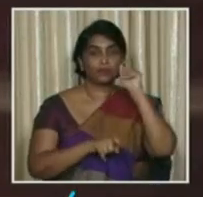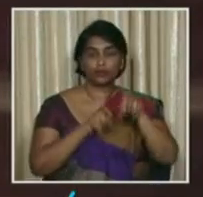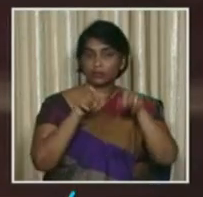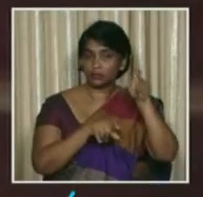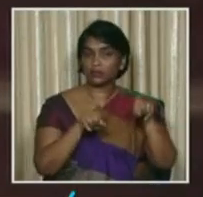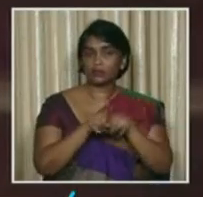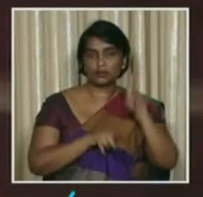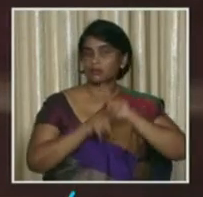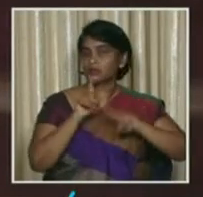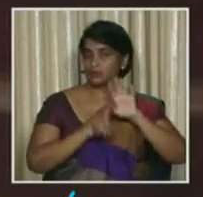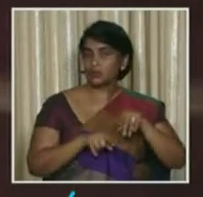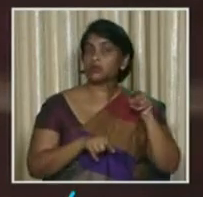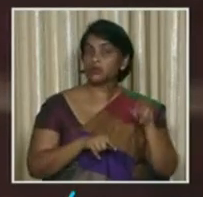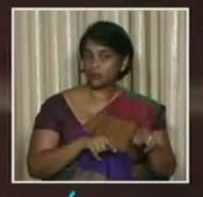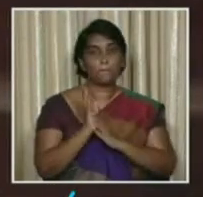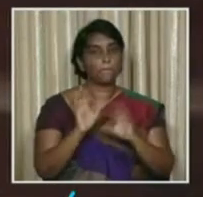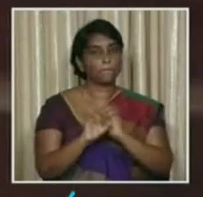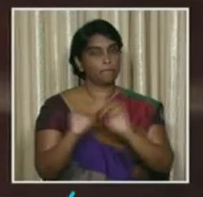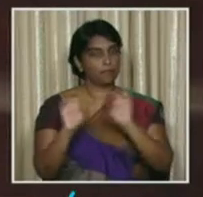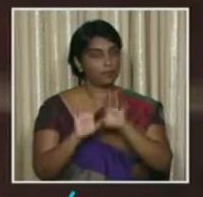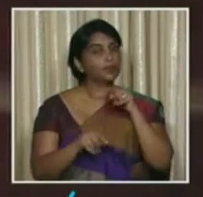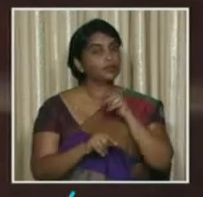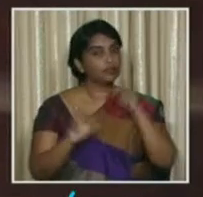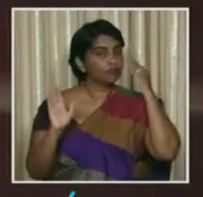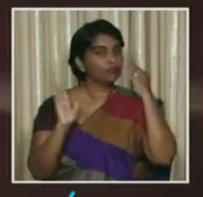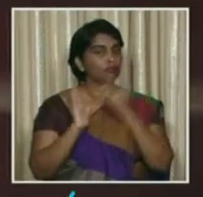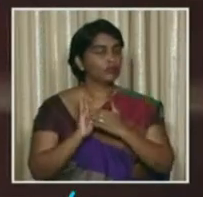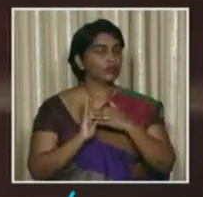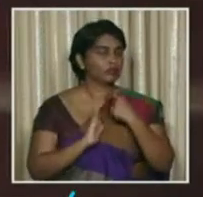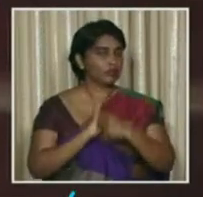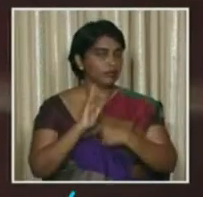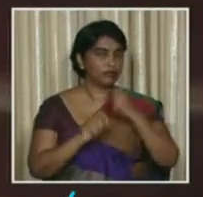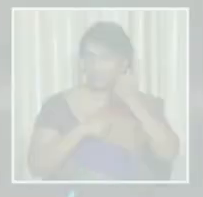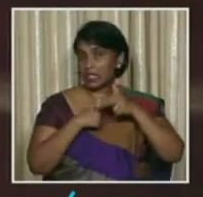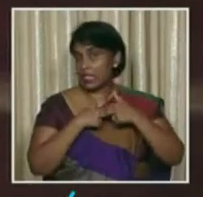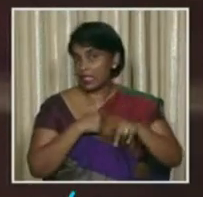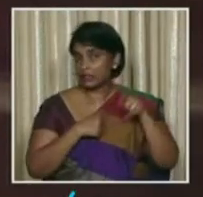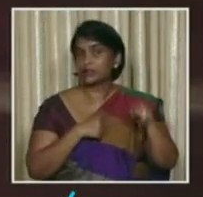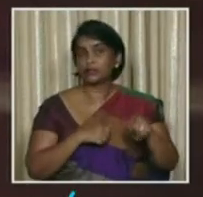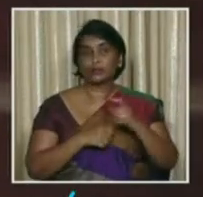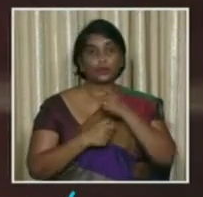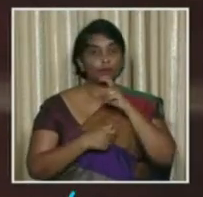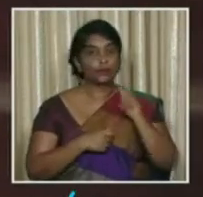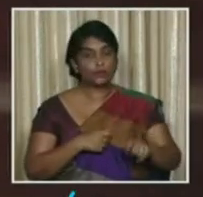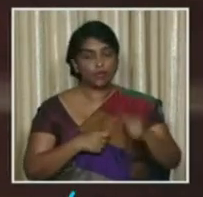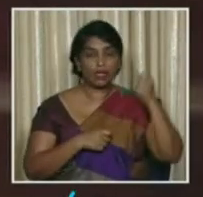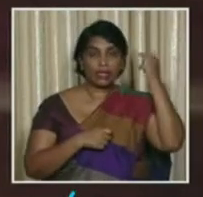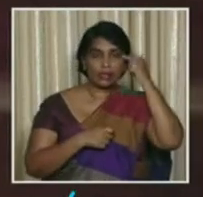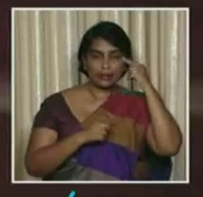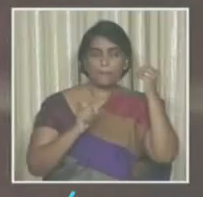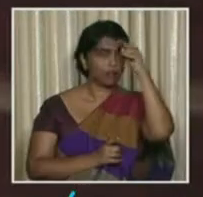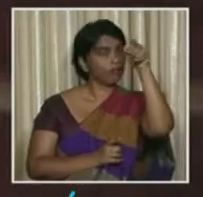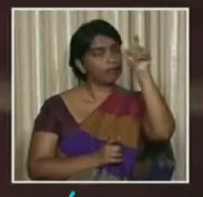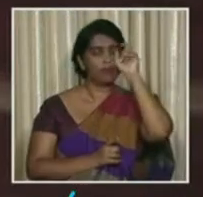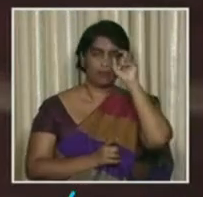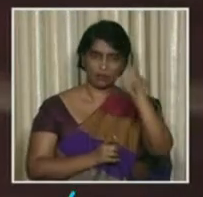නියෝජිතයෝ සාකච්ඡා කරනවා මේවා මාධ්‍යයට යනවා. ඒකට මේ පිළිබඳව රටේ ජනතා මතයක් ඇති වෙනවා. විනිසුරවරුන්ගේ මනසට බලපෑමක් ඇති වෙන්න